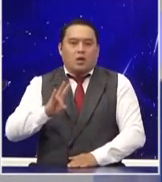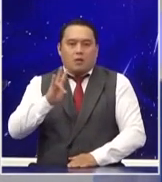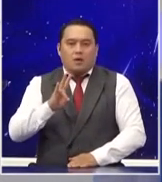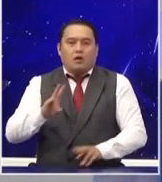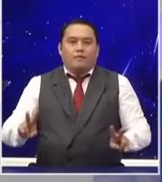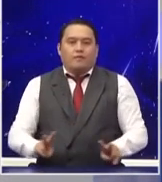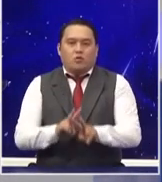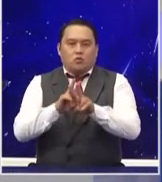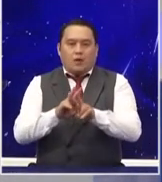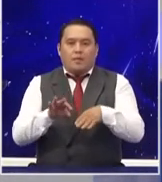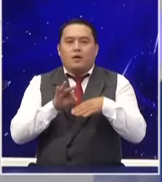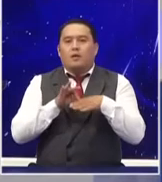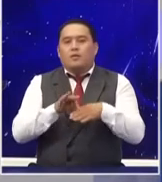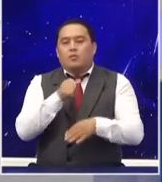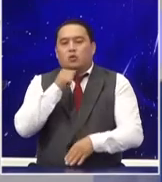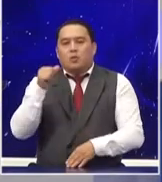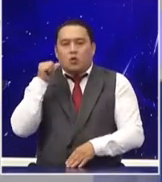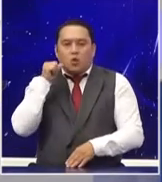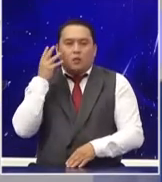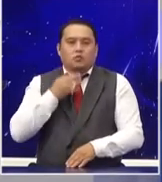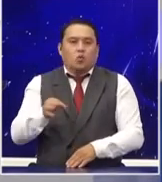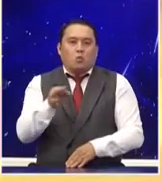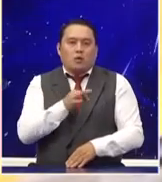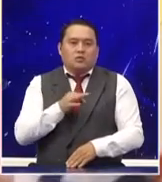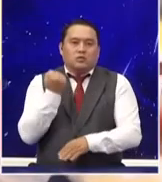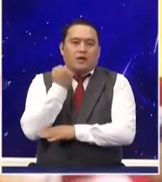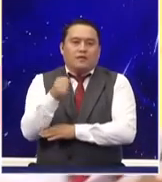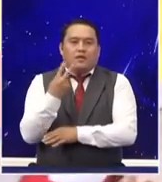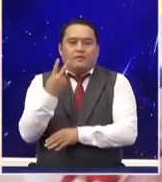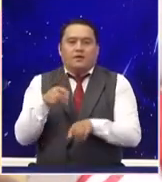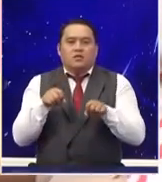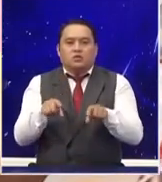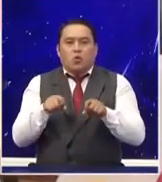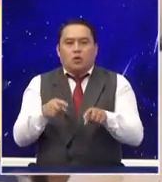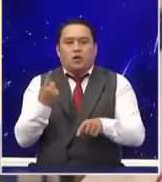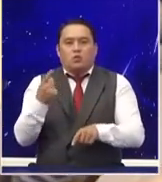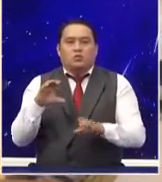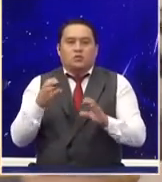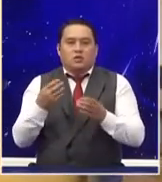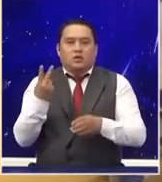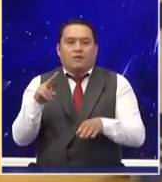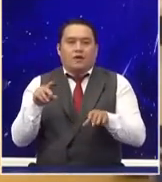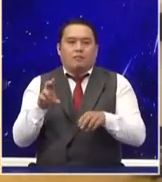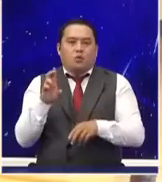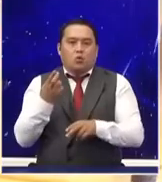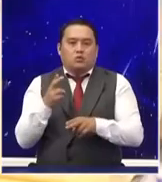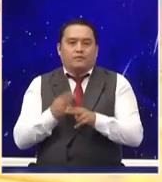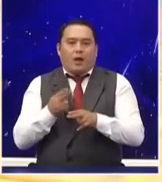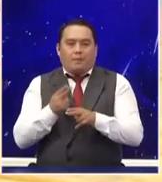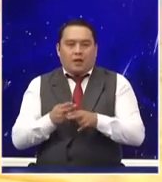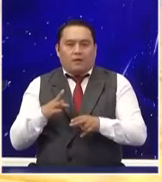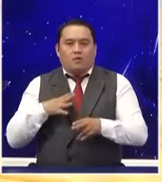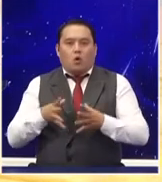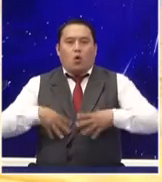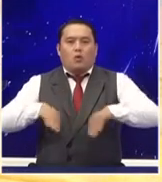середине ноября в городе Нур-Султан. В прошлом году семиреченцы завоевали 2 золотые, 1 серебряную и 2 бронзовые медали. По